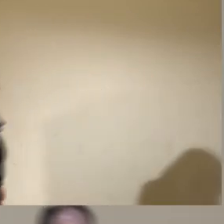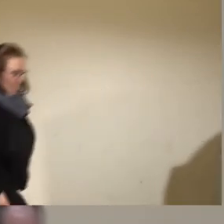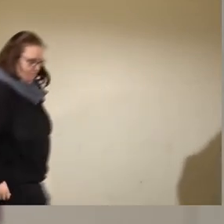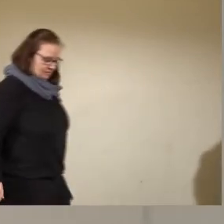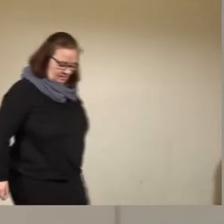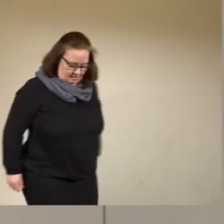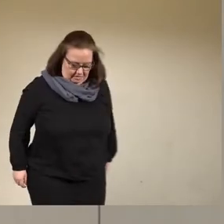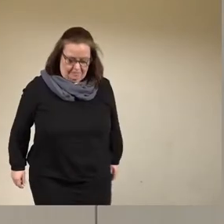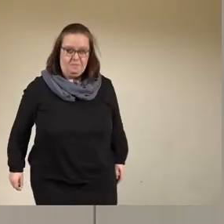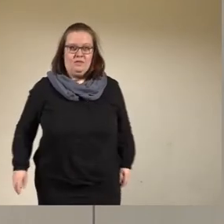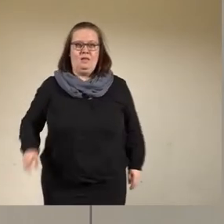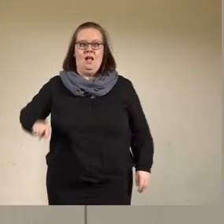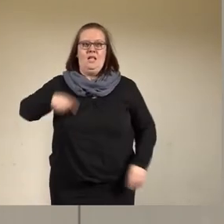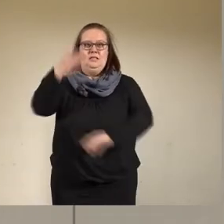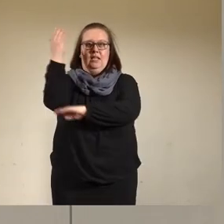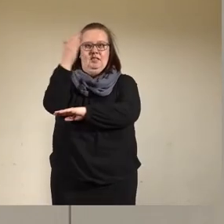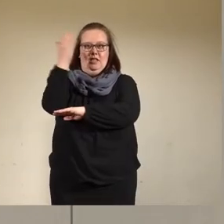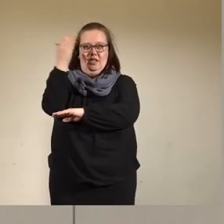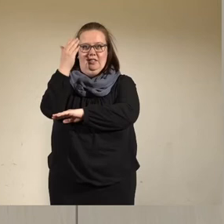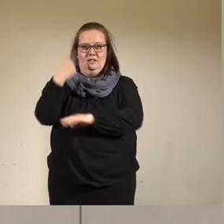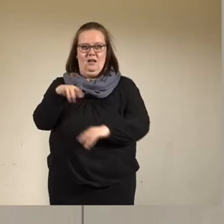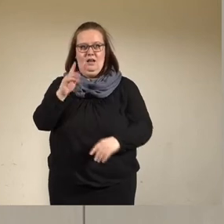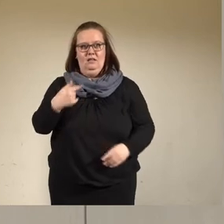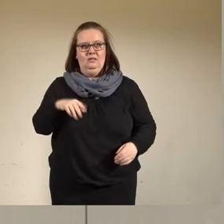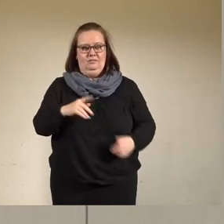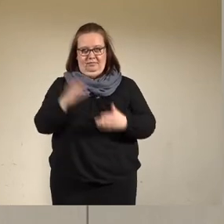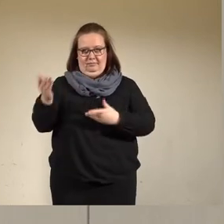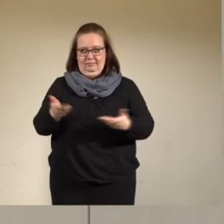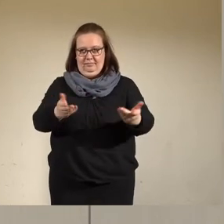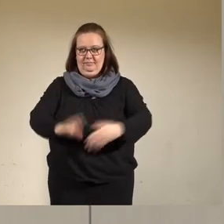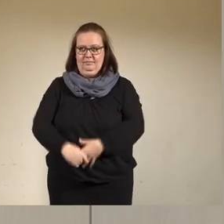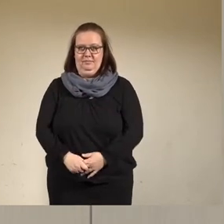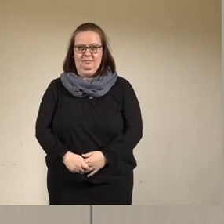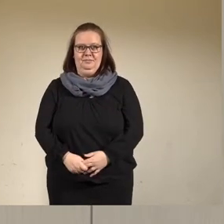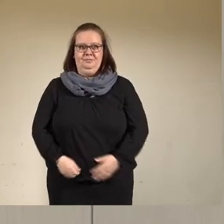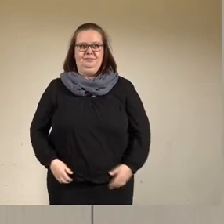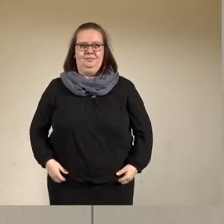So, als nächste Rednerin Frau Filiosine, dann Herr Blöten und dann Herr Giesling.